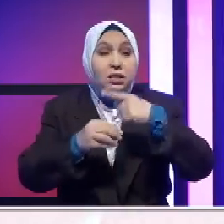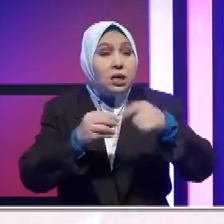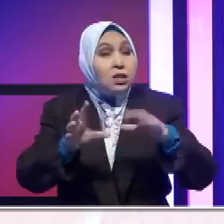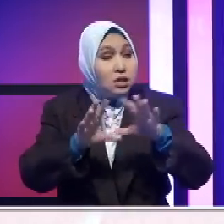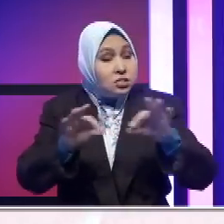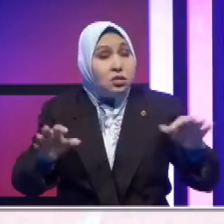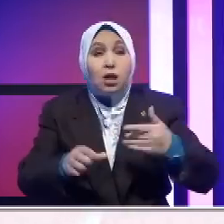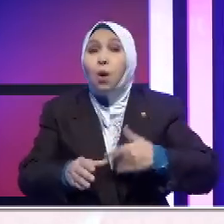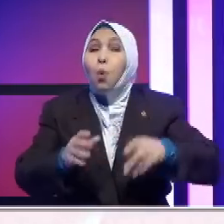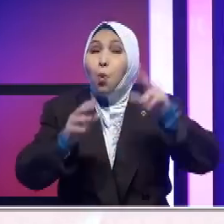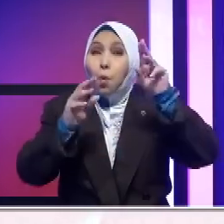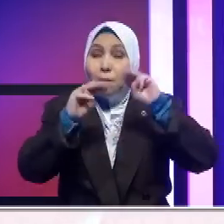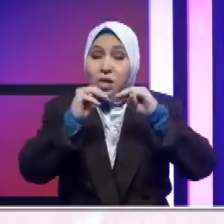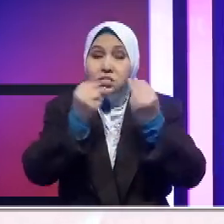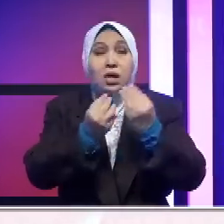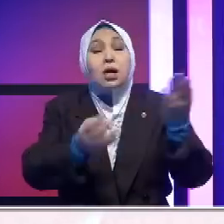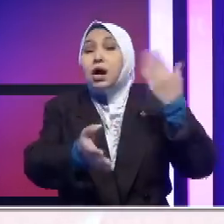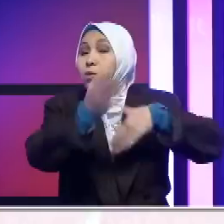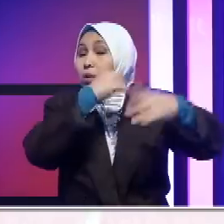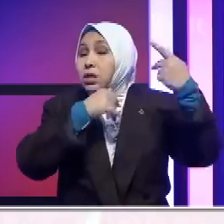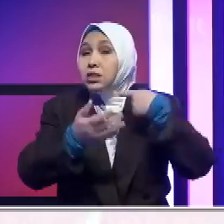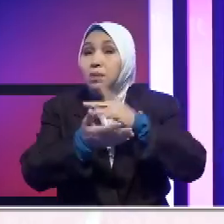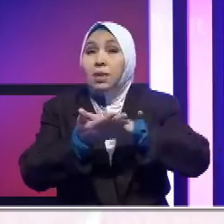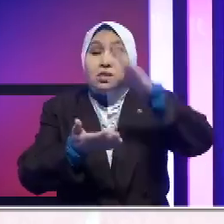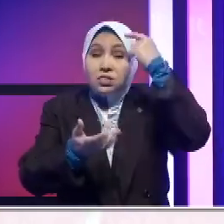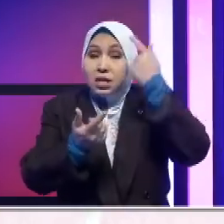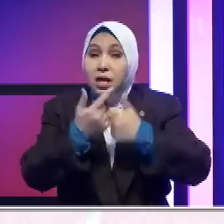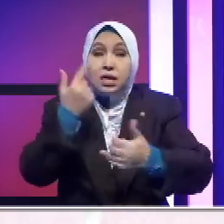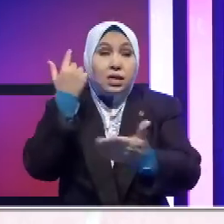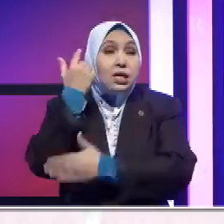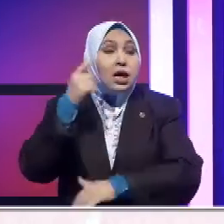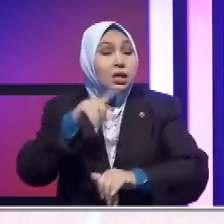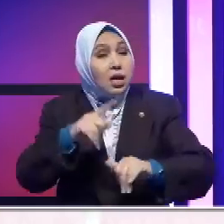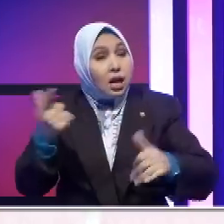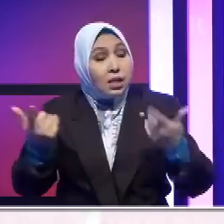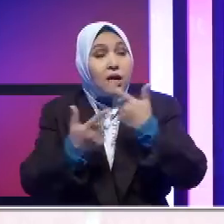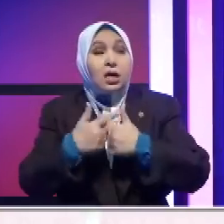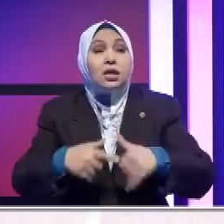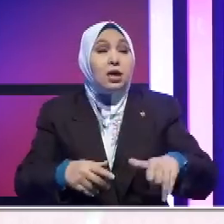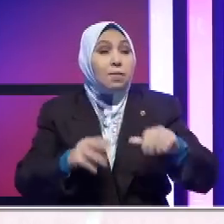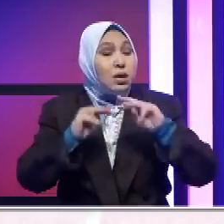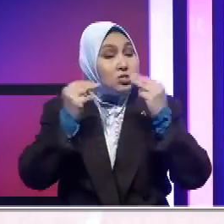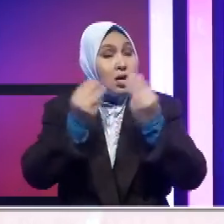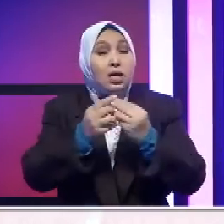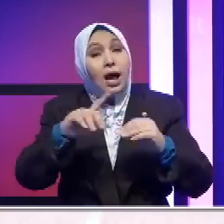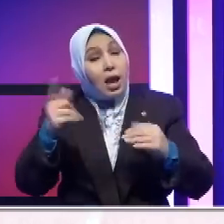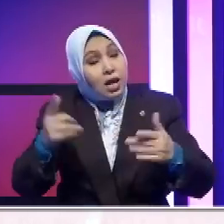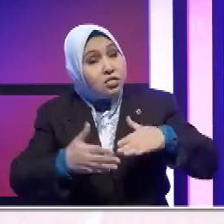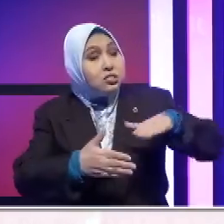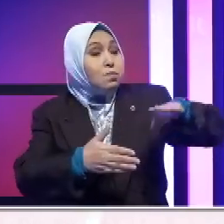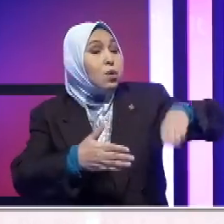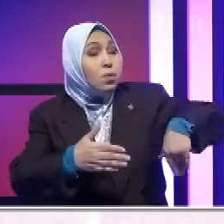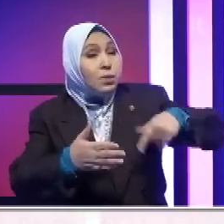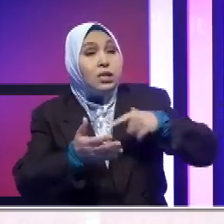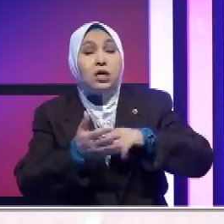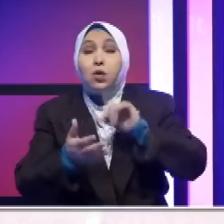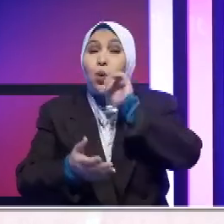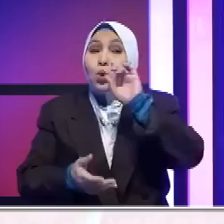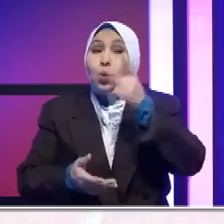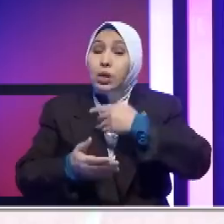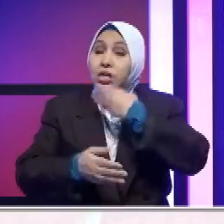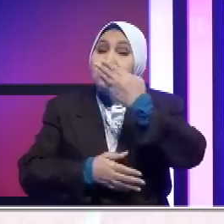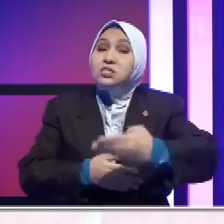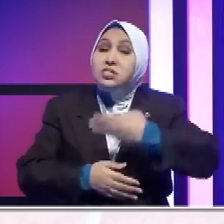umat terdahulu. Ya, kita belajar daripada negara lain, daripada umat lain sebelum ini, ia bukannya sekadar